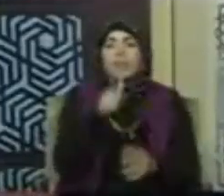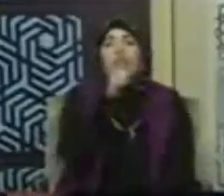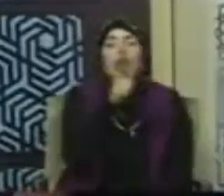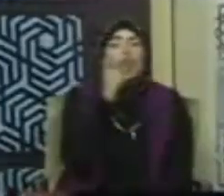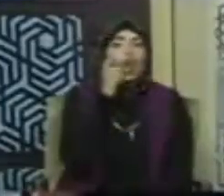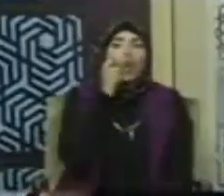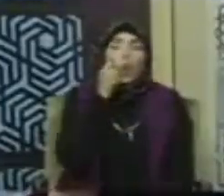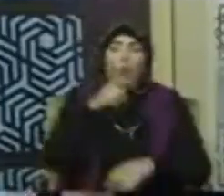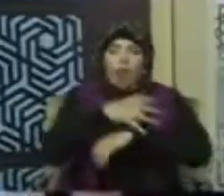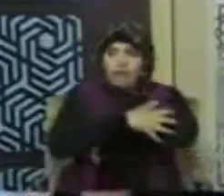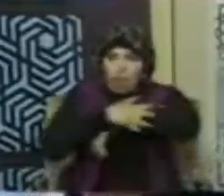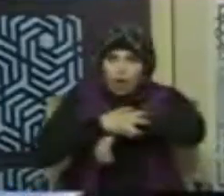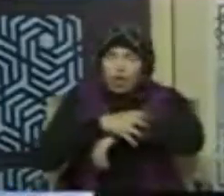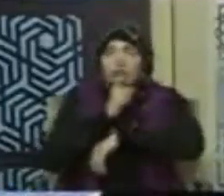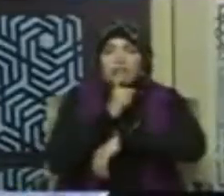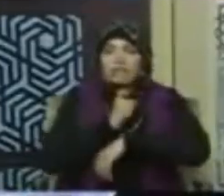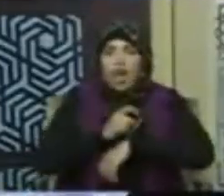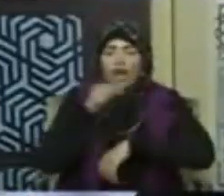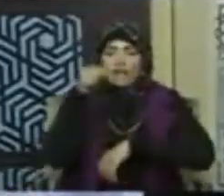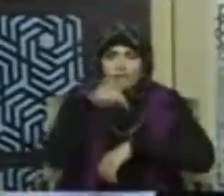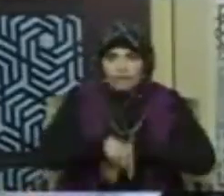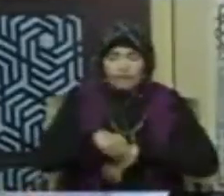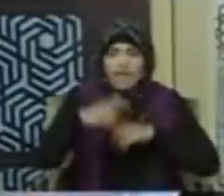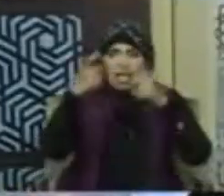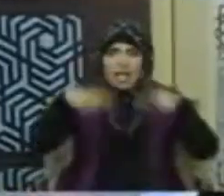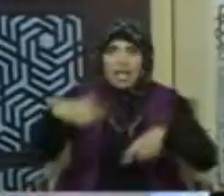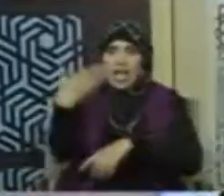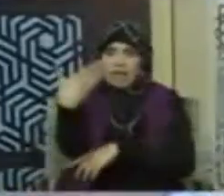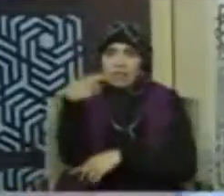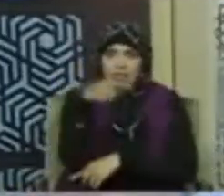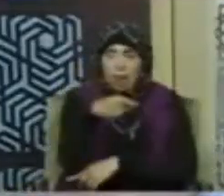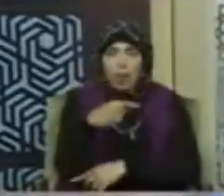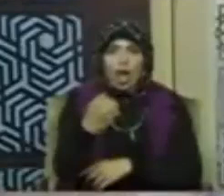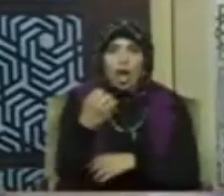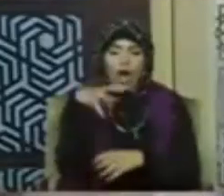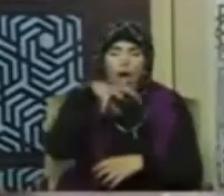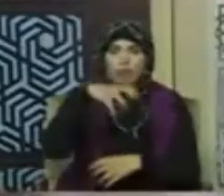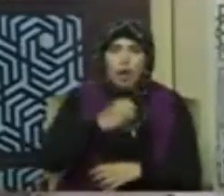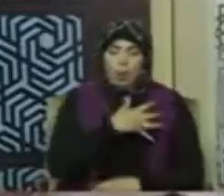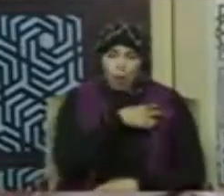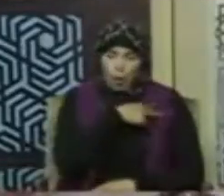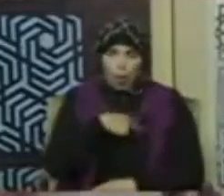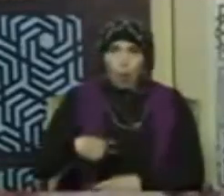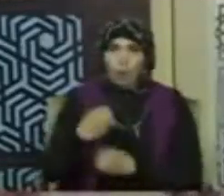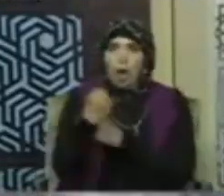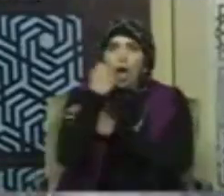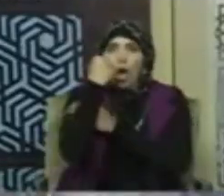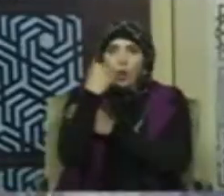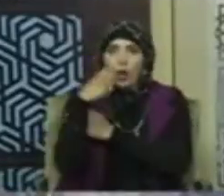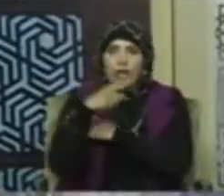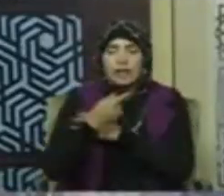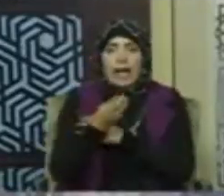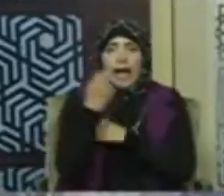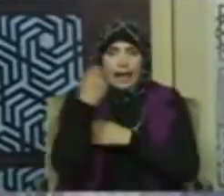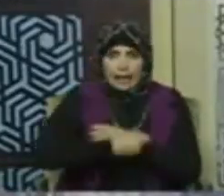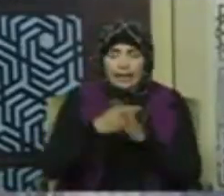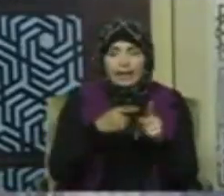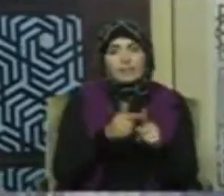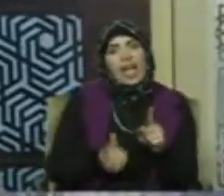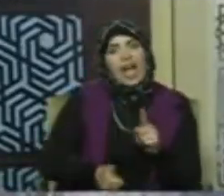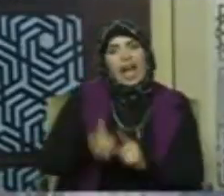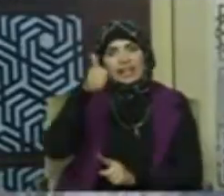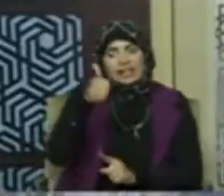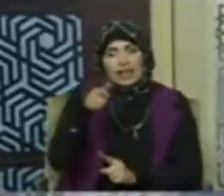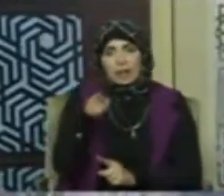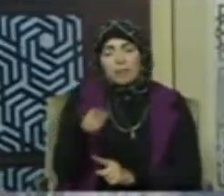فقير ضعيف في دولة قوية غنية فتية خير من رجل غني في